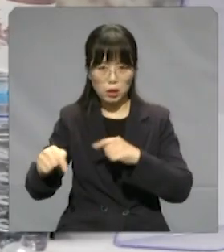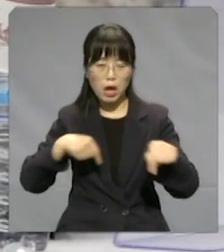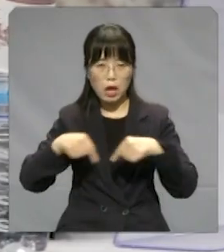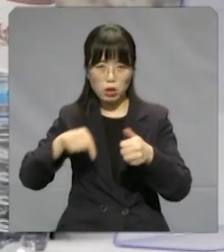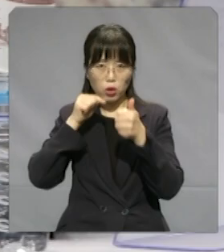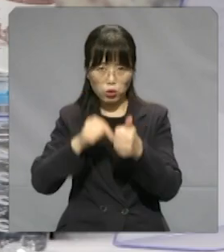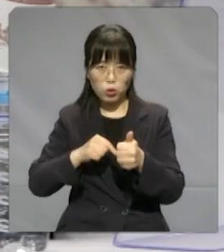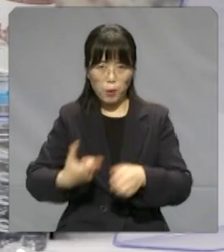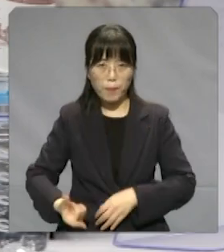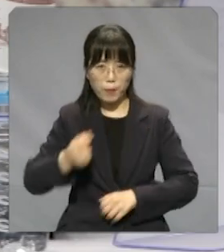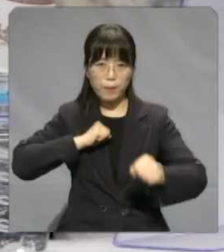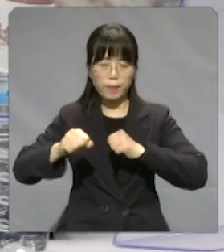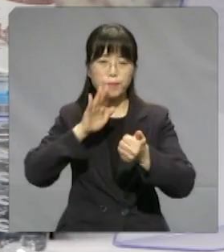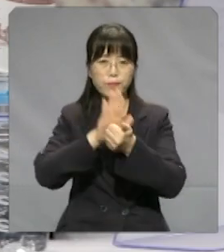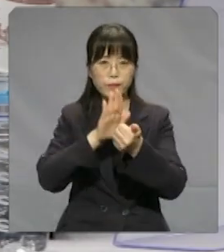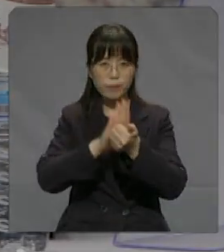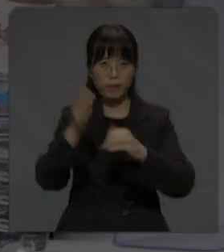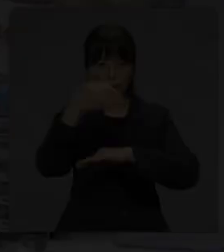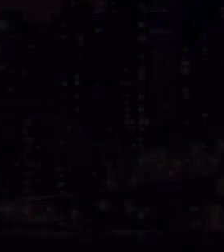조속한 이행을